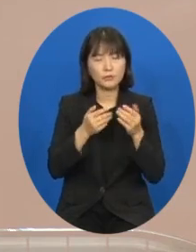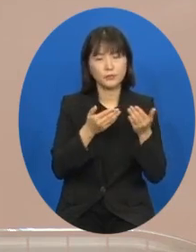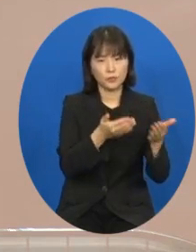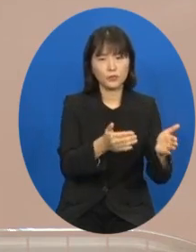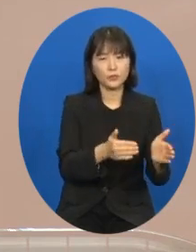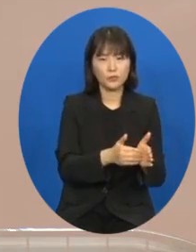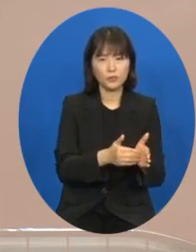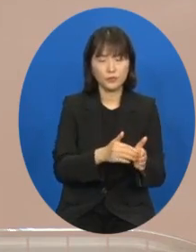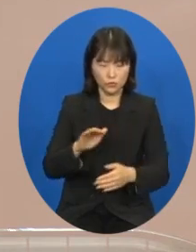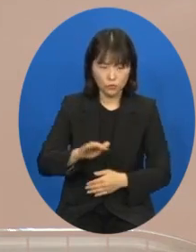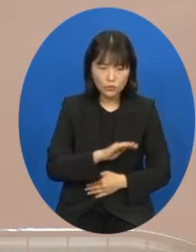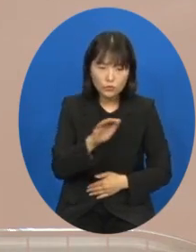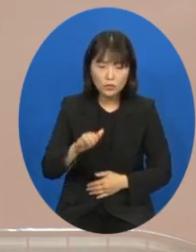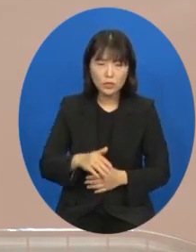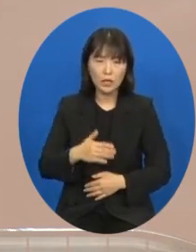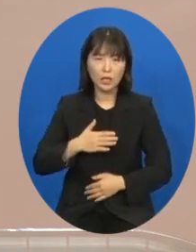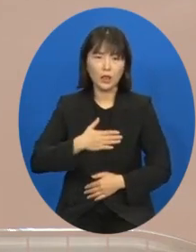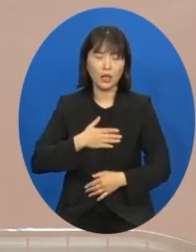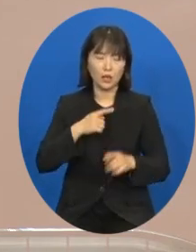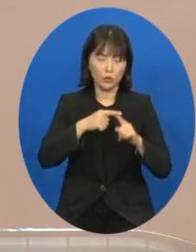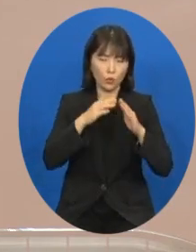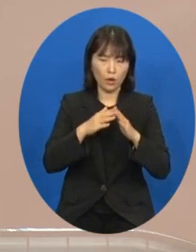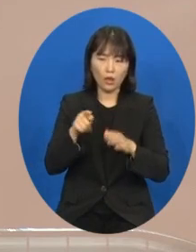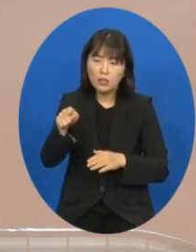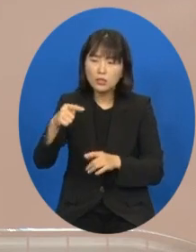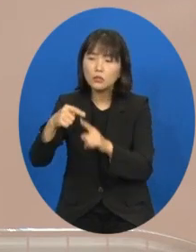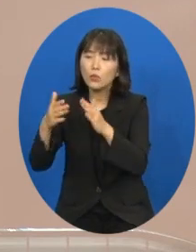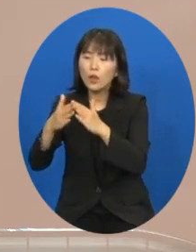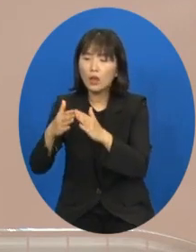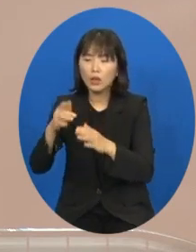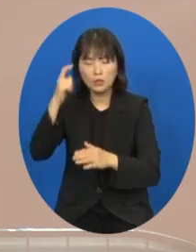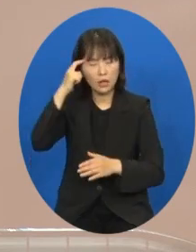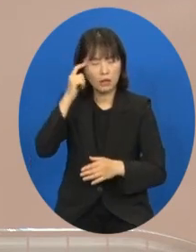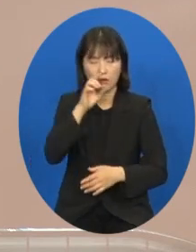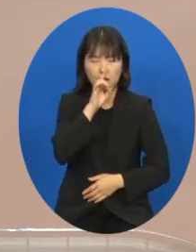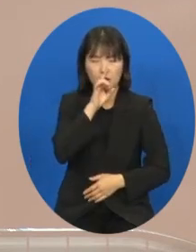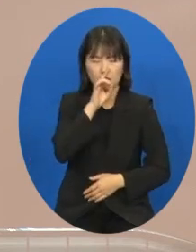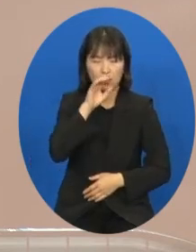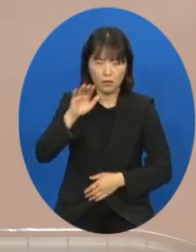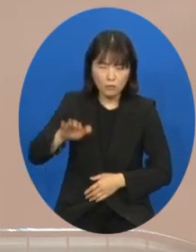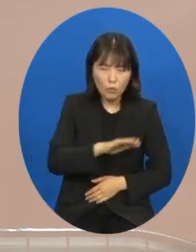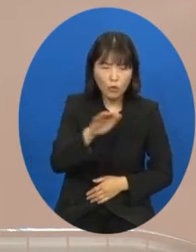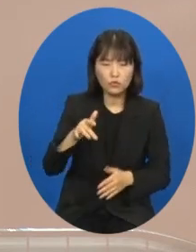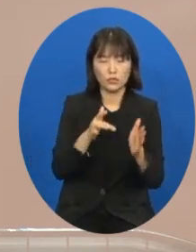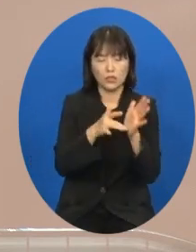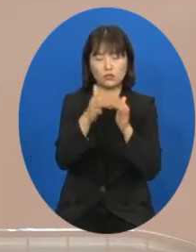우리가 내 교회 생각하면 안 됩니다. 예수님의 교회가 잘